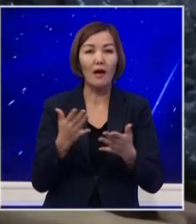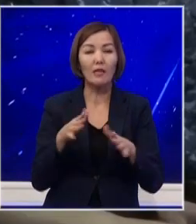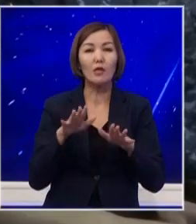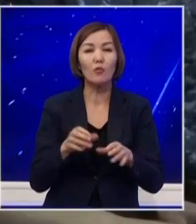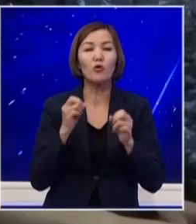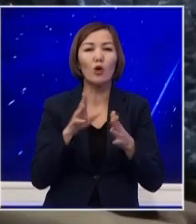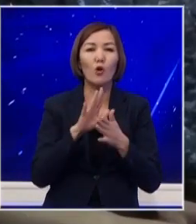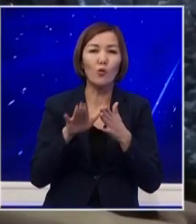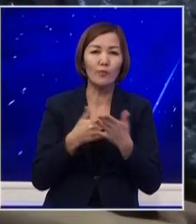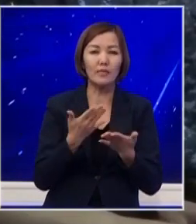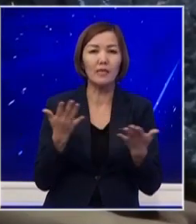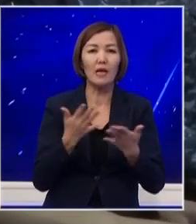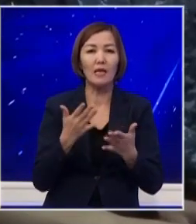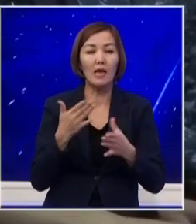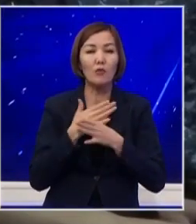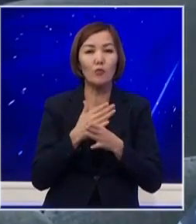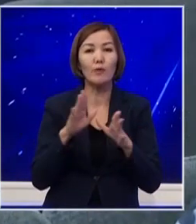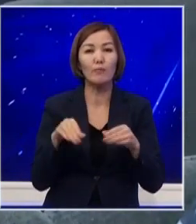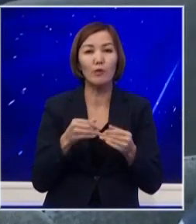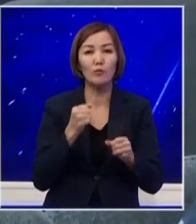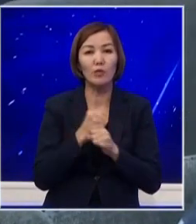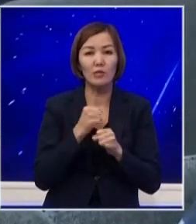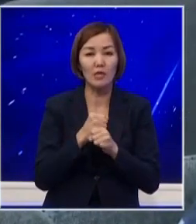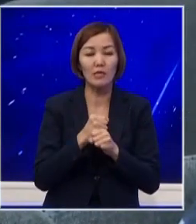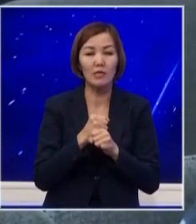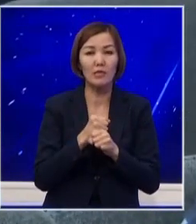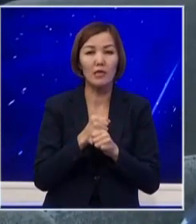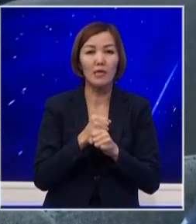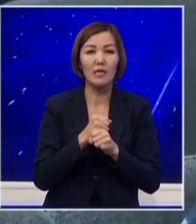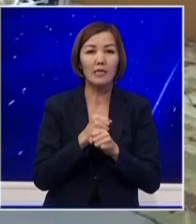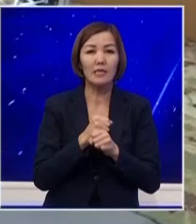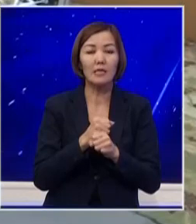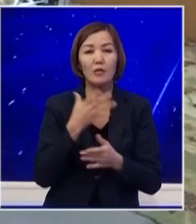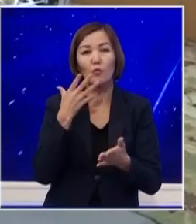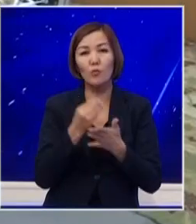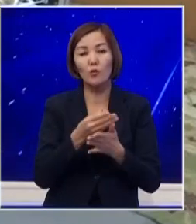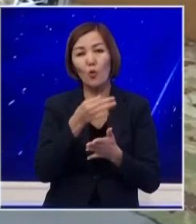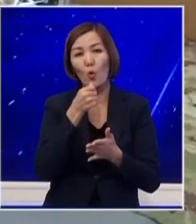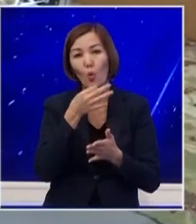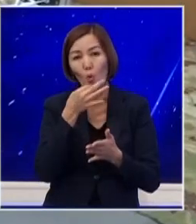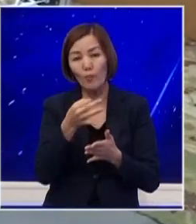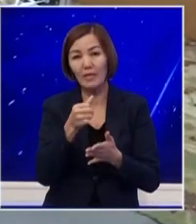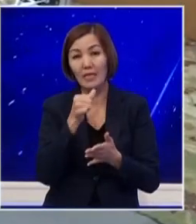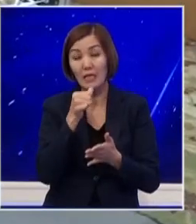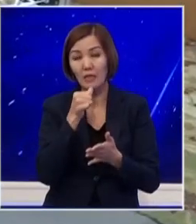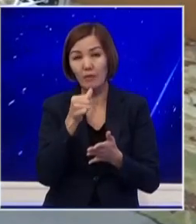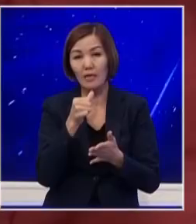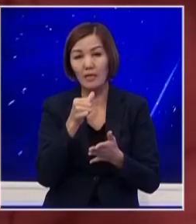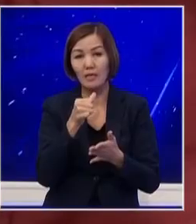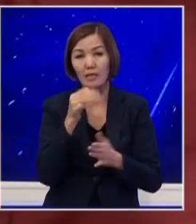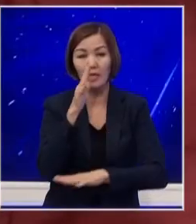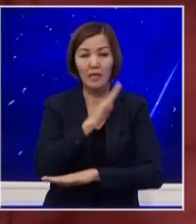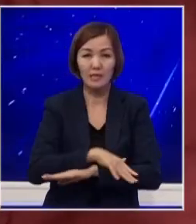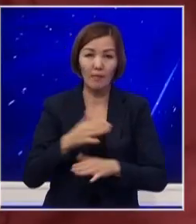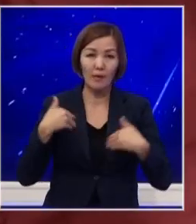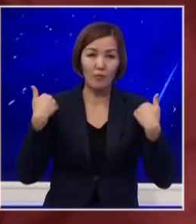орын қауіпсіз және алғашқы көмек қалай жасалуы керек деген сауалдар шеңберінде өз